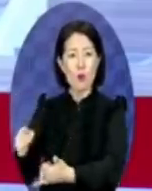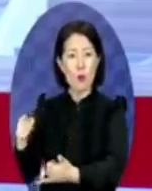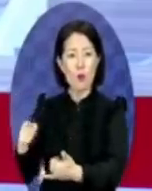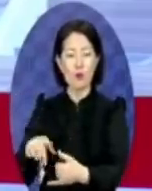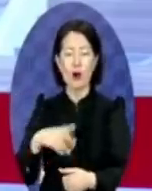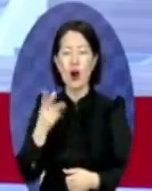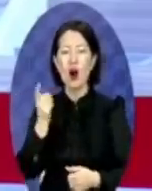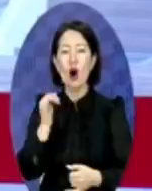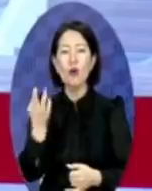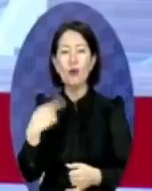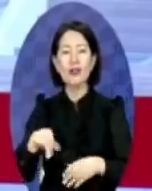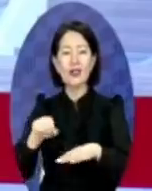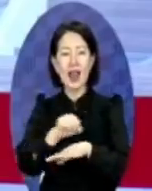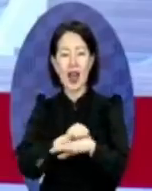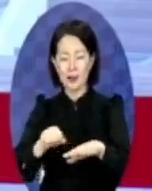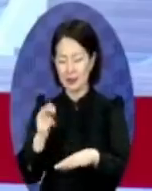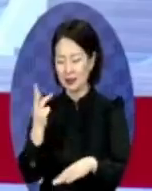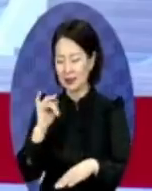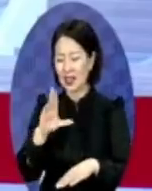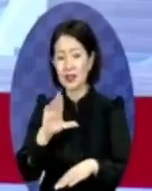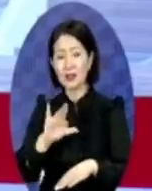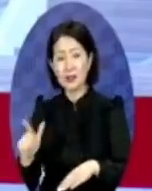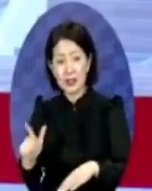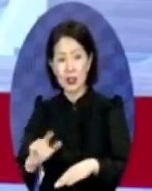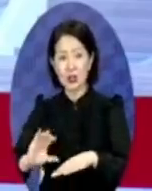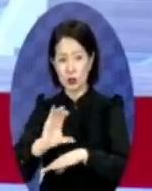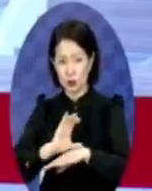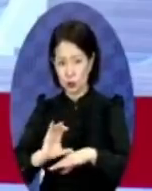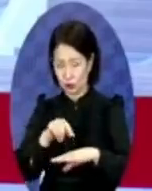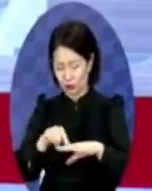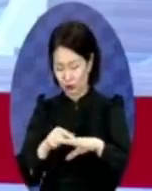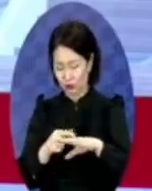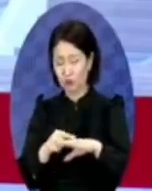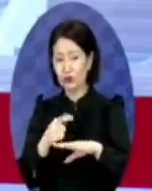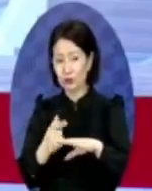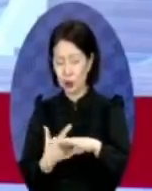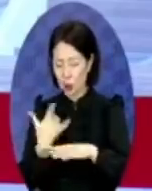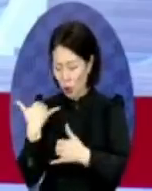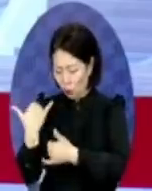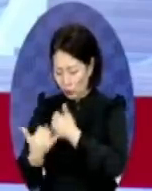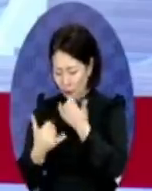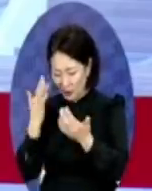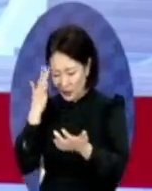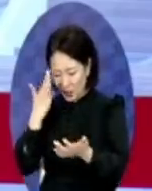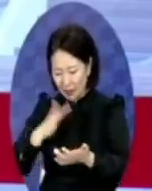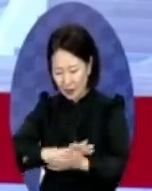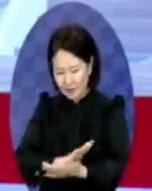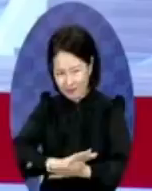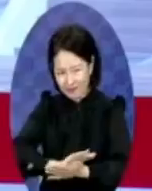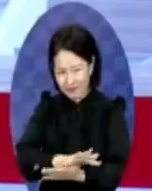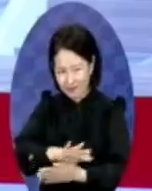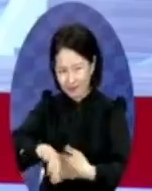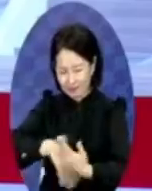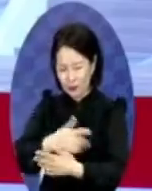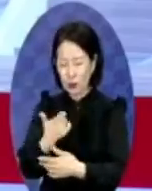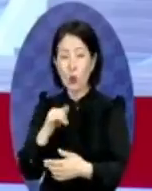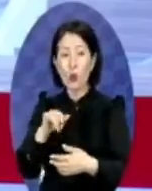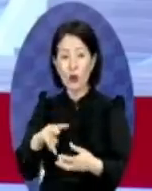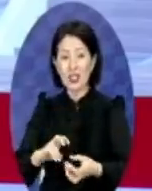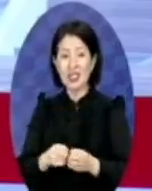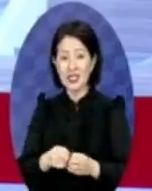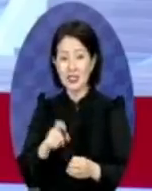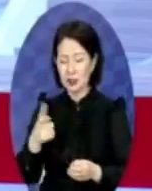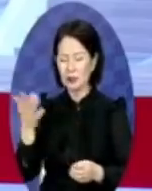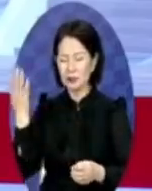тарайланч Улан Баяр ярьж байна. Тэрээр орнуудтан хөх арвайг тарж ургуулад уламжлалт аргаар боловсруулж иржээ. Тодруулж хэлбэл монголчууд